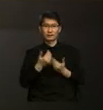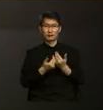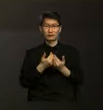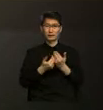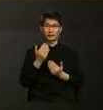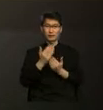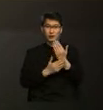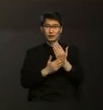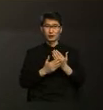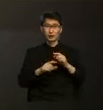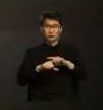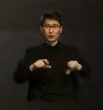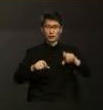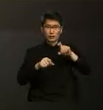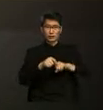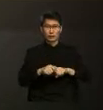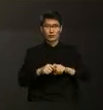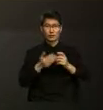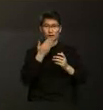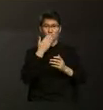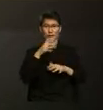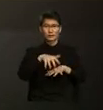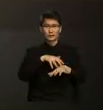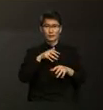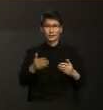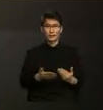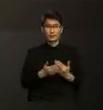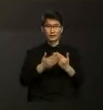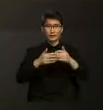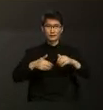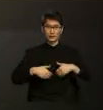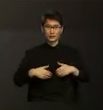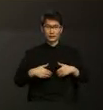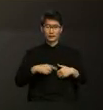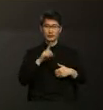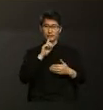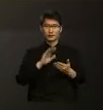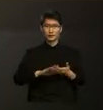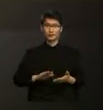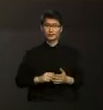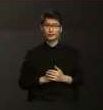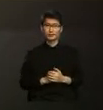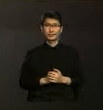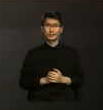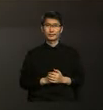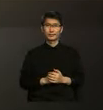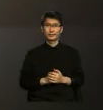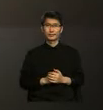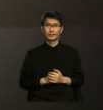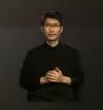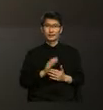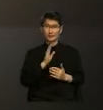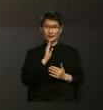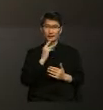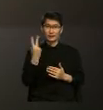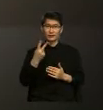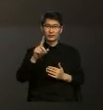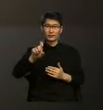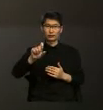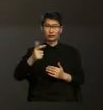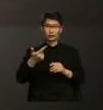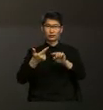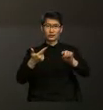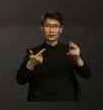넘어 보편적으로 적용될 수 있는 시스템 개발의 필요성이 제기된다고 지적했습니다. 실제로